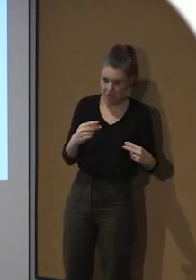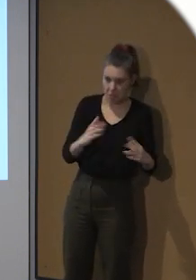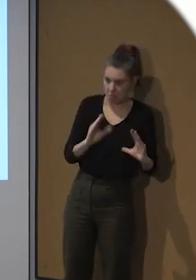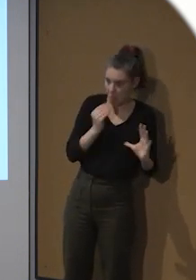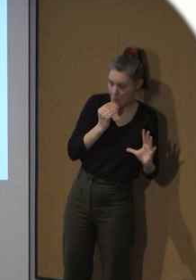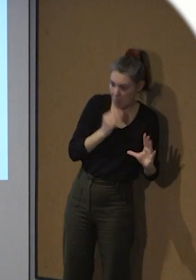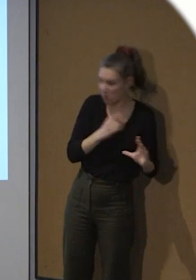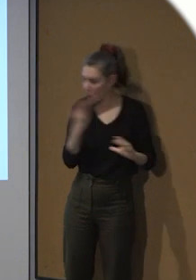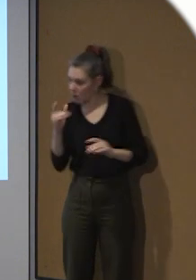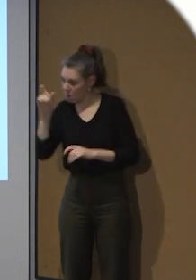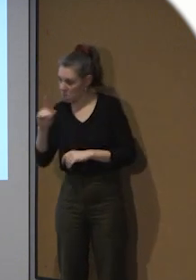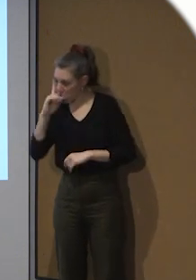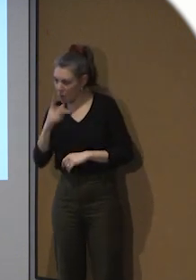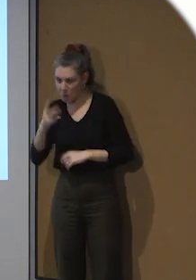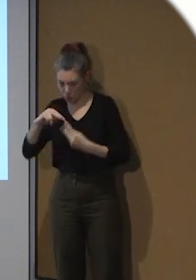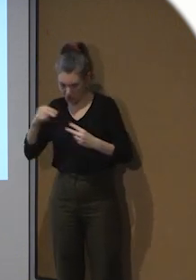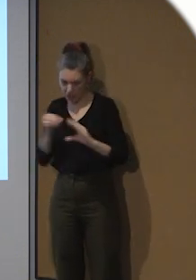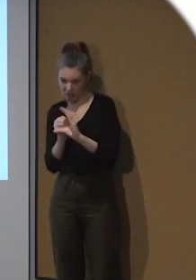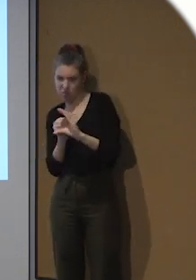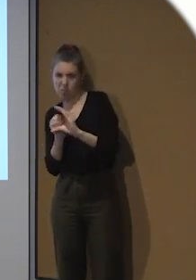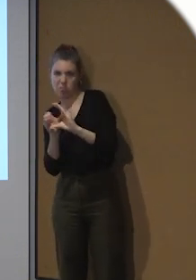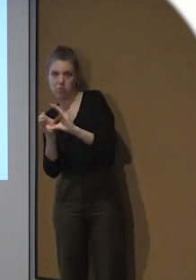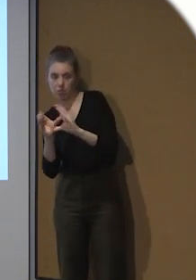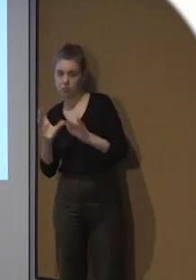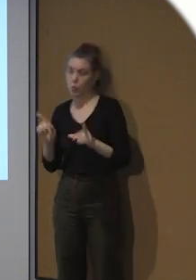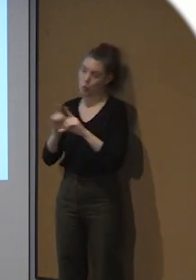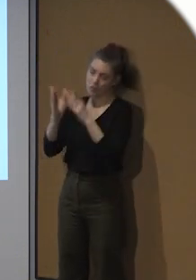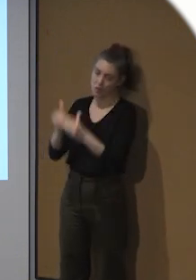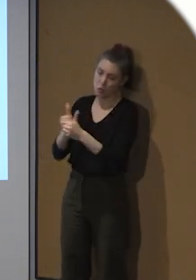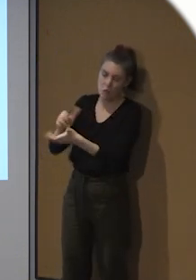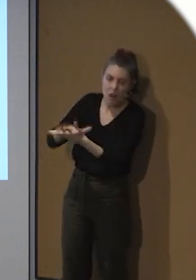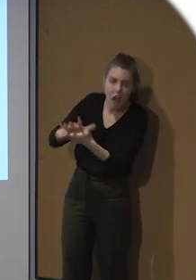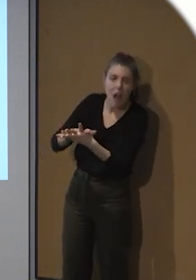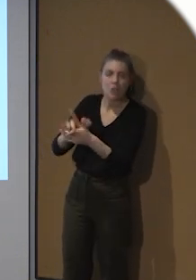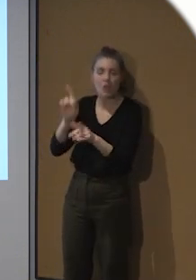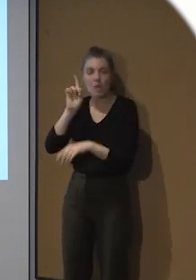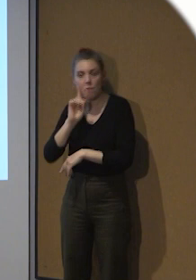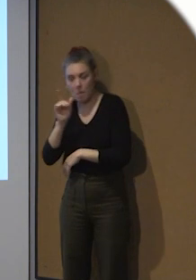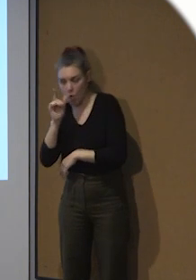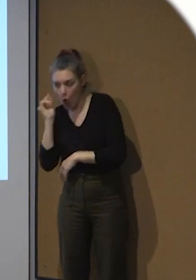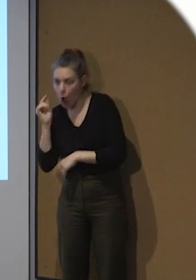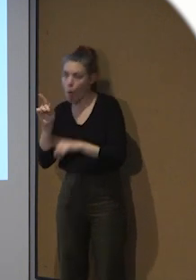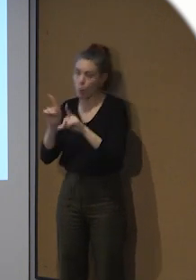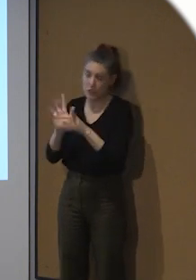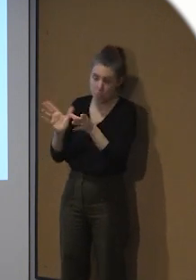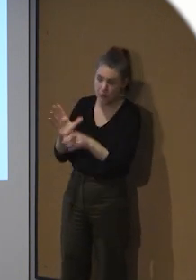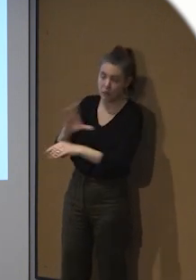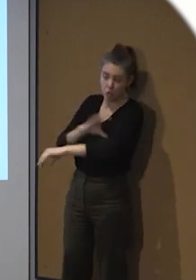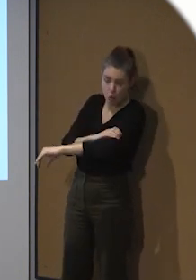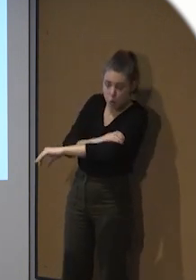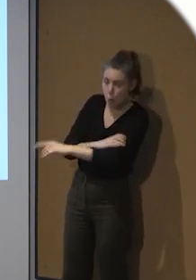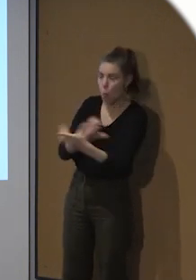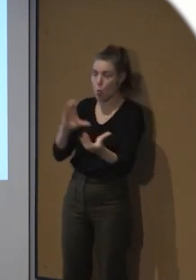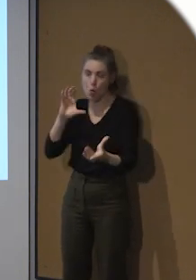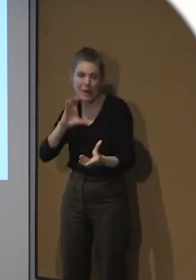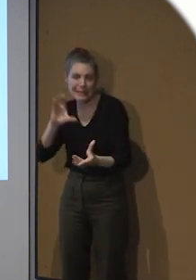coronaires. L'âge et le sexe masculin, on l'a vu. Le cholestérol, l'hypertension, tout ça, ça donne une inflammation au